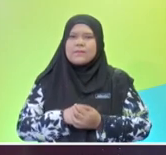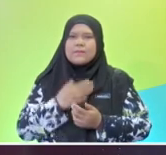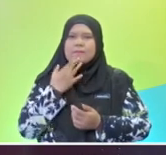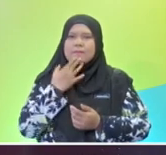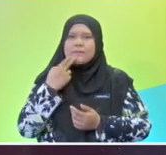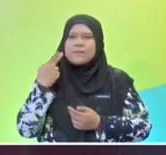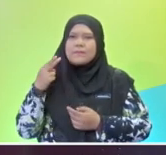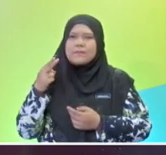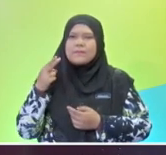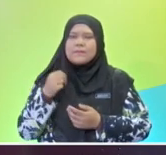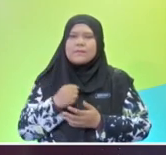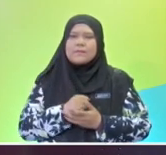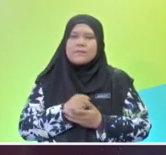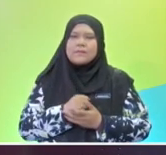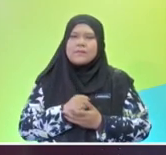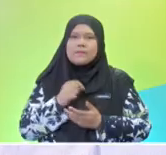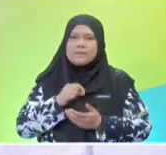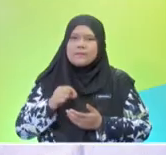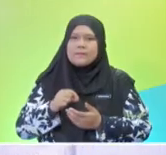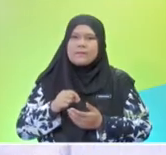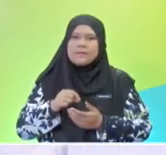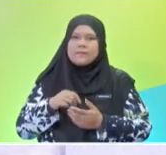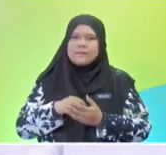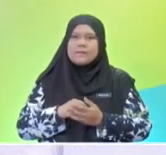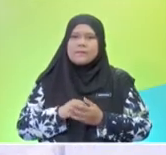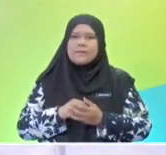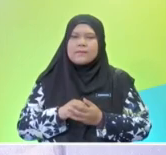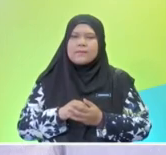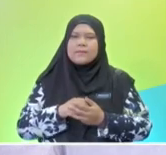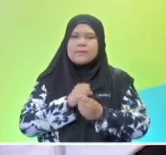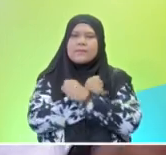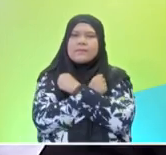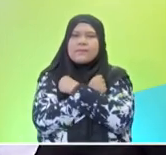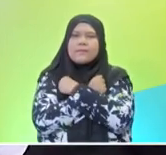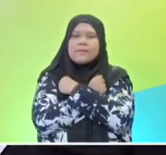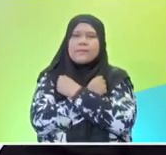akan tulis di dalam sini. Sayang.